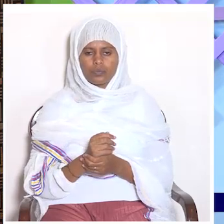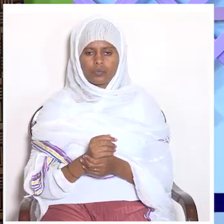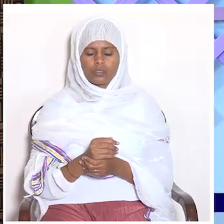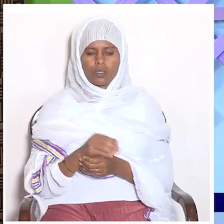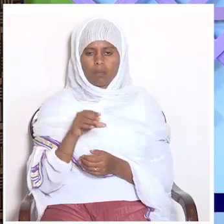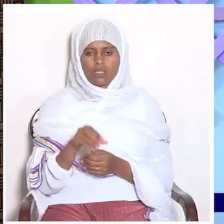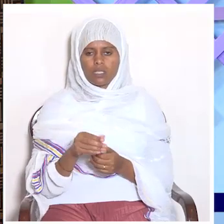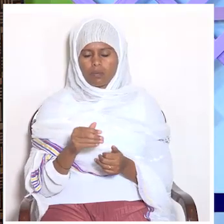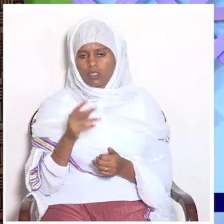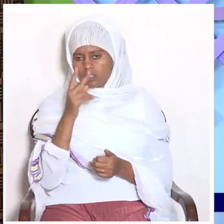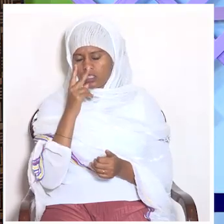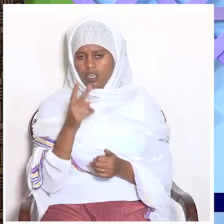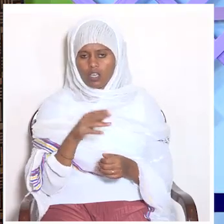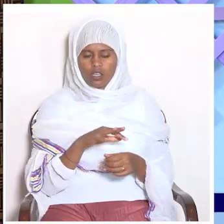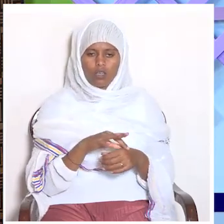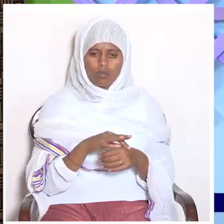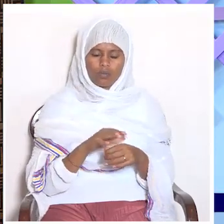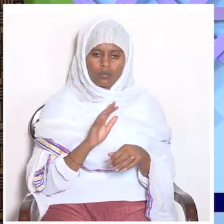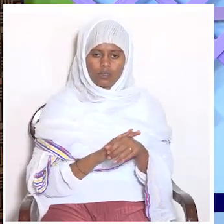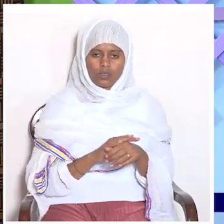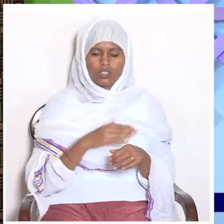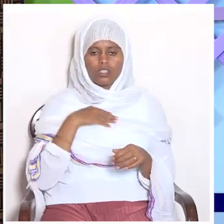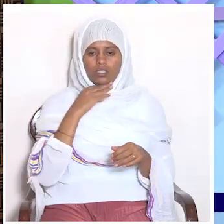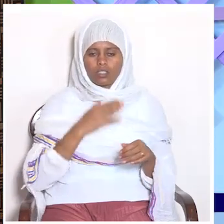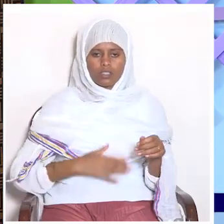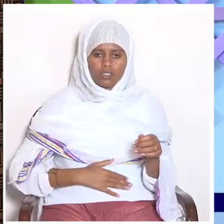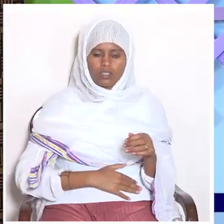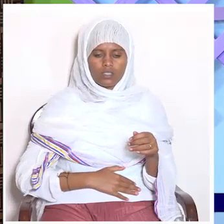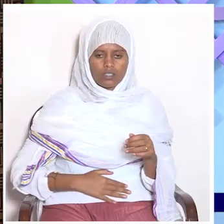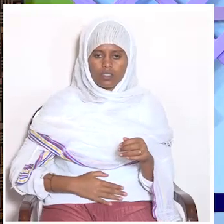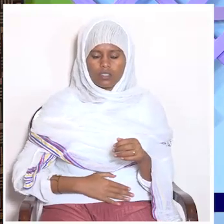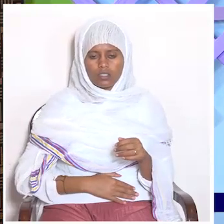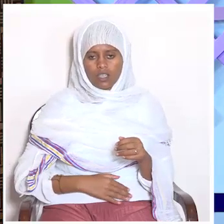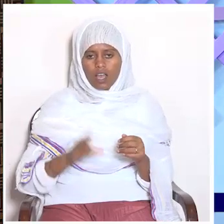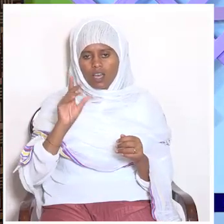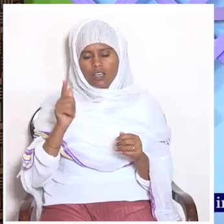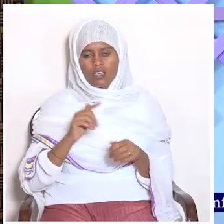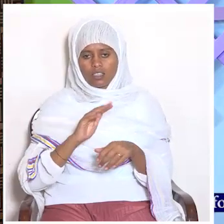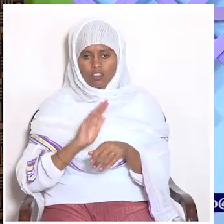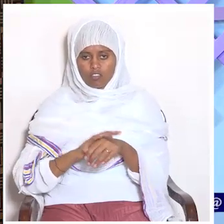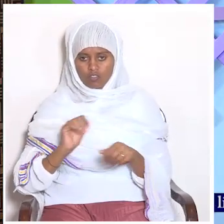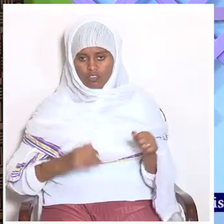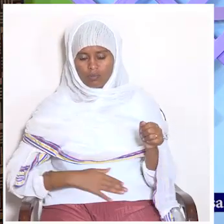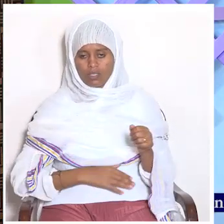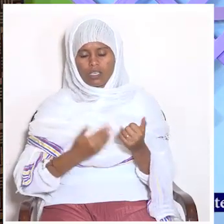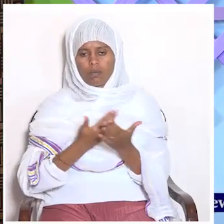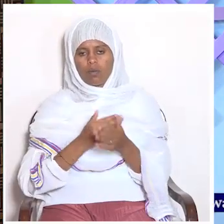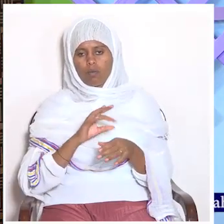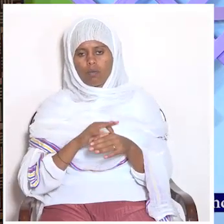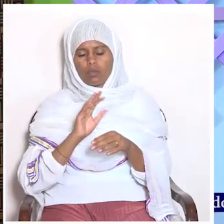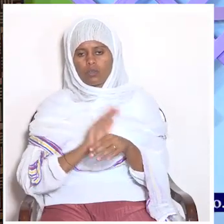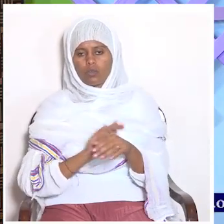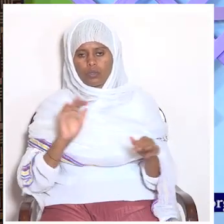መሰረት ንባሴባ መሰረት ዝገበሩ ሕሙማት ድማ ኩሎም ማህፀን ናይ ቅዱስ ሃና እናዳሃሰሱ